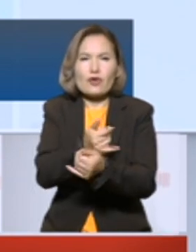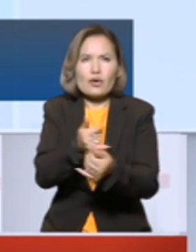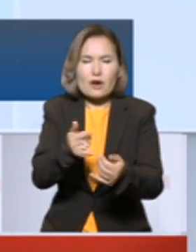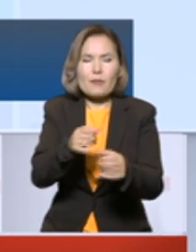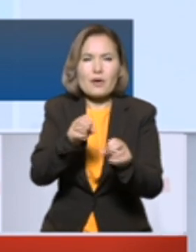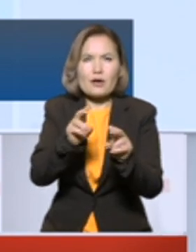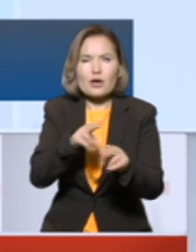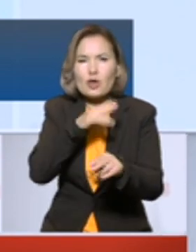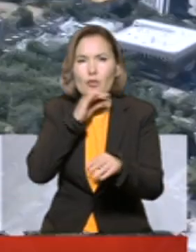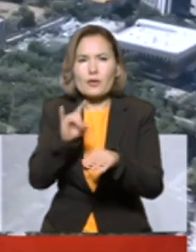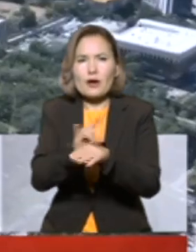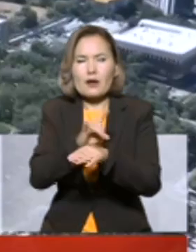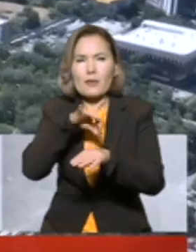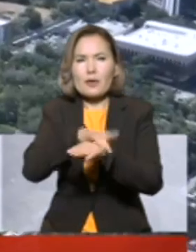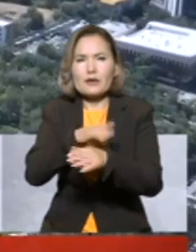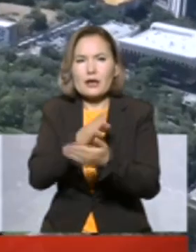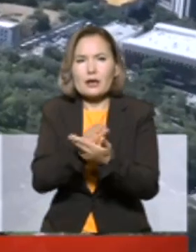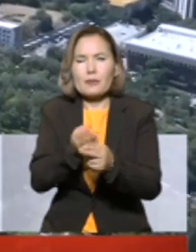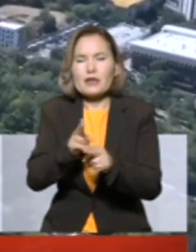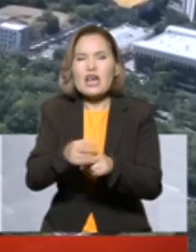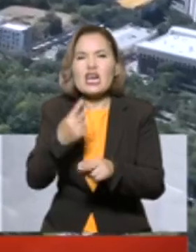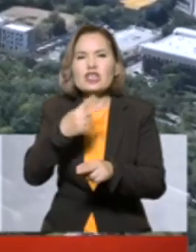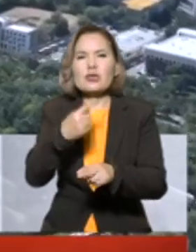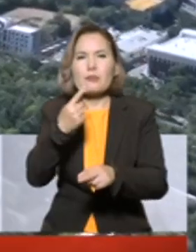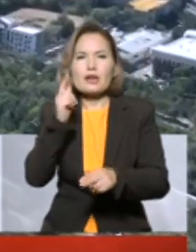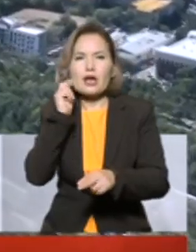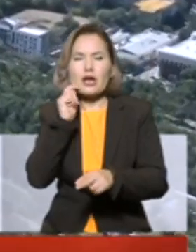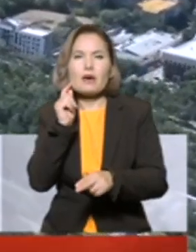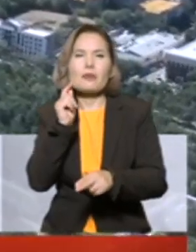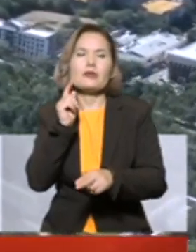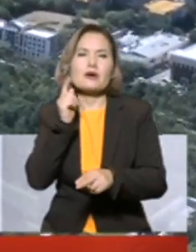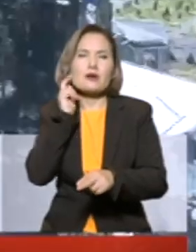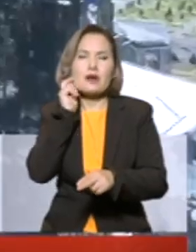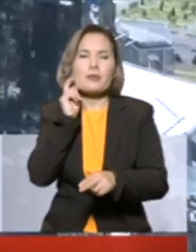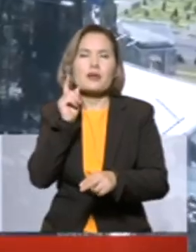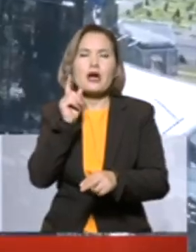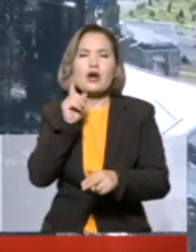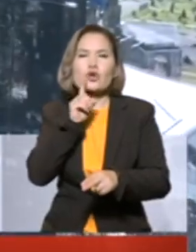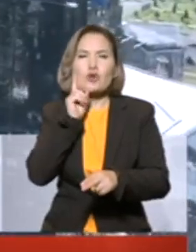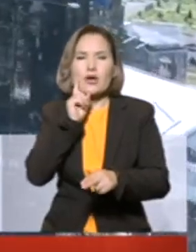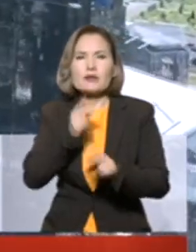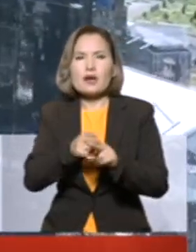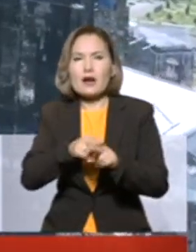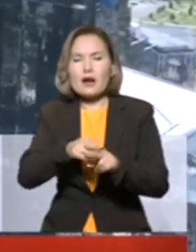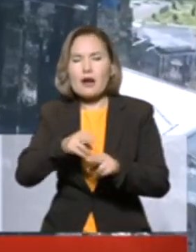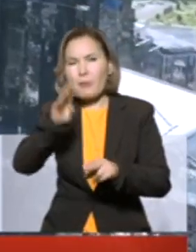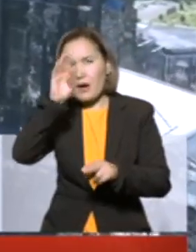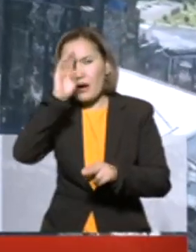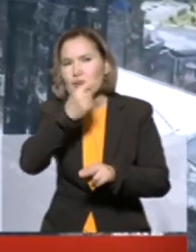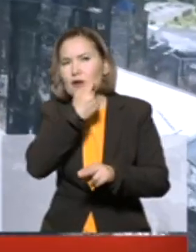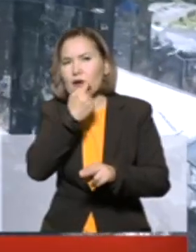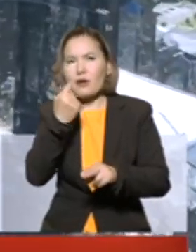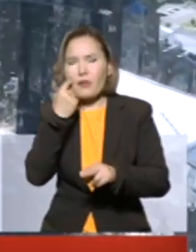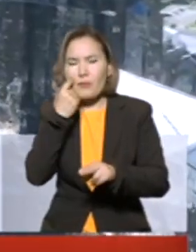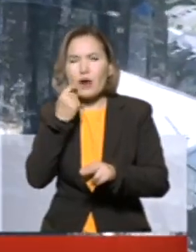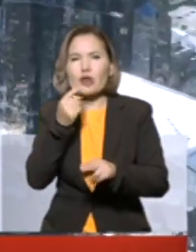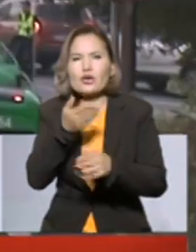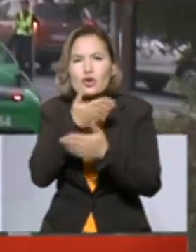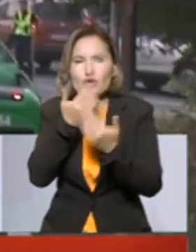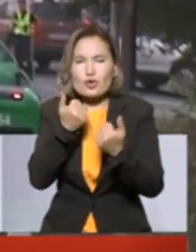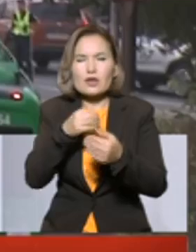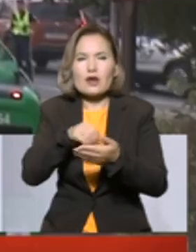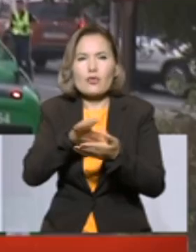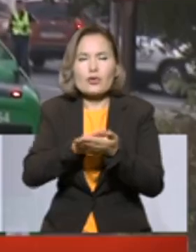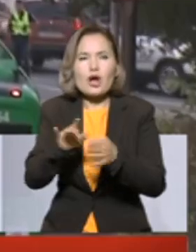берген. Күмән келтіретін фактілердің ішінде 21 жастағы азаматқа тісі мүлдем жоқ деген диагноз қойылған. Тіпті